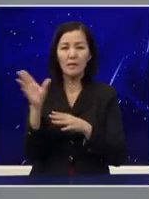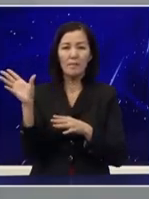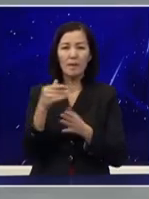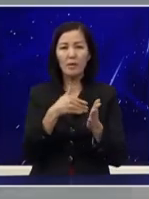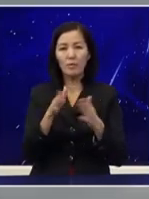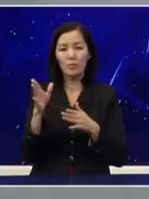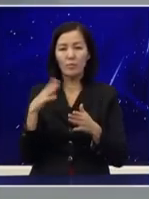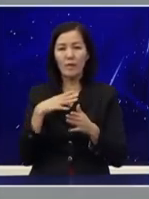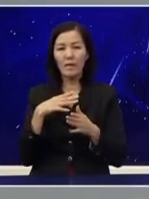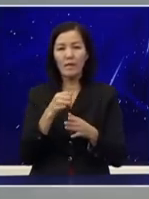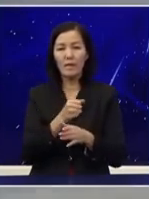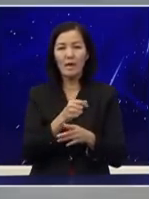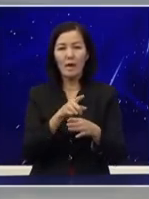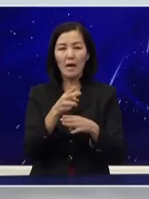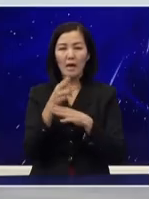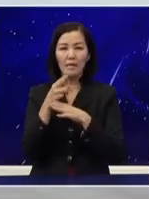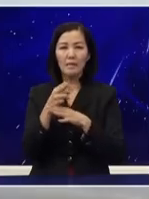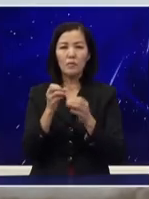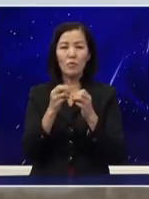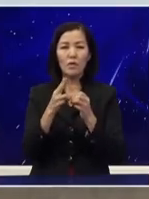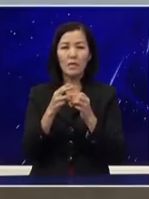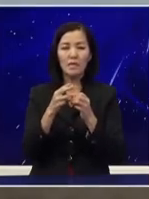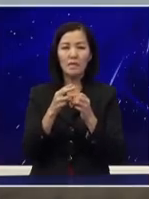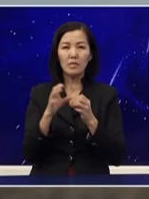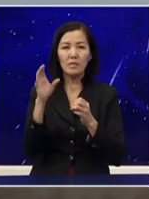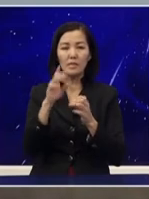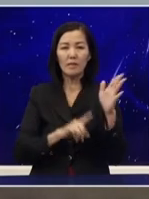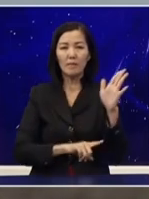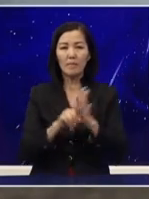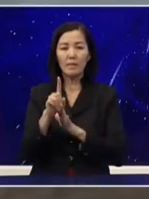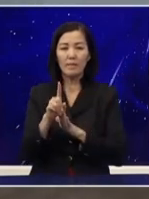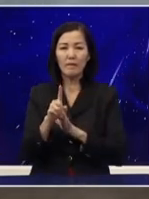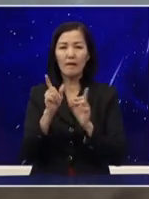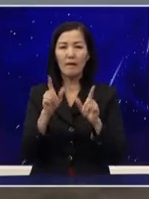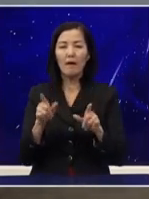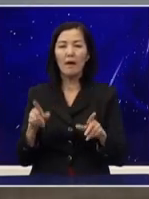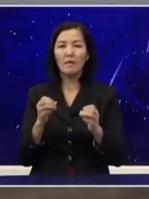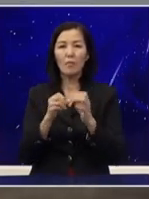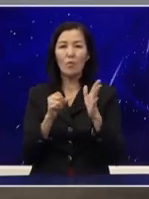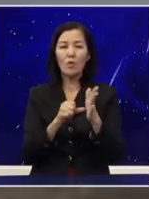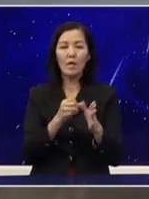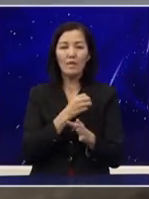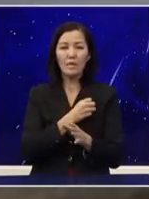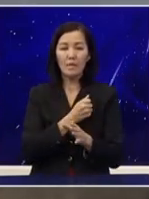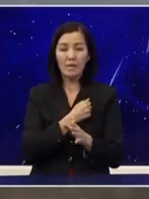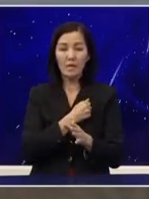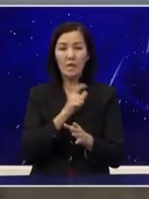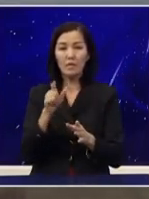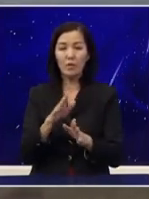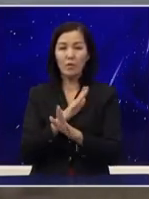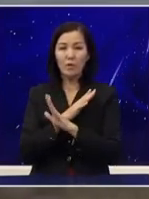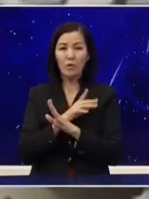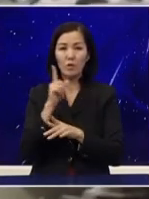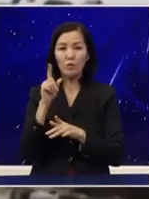айтады. Мұндағы атыс шілденің 12-сінен бері тоқтамаған. Адам шығыны да жоқ емес. 16 жауынгері өліп, 100-ден аса адам жарақат алған.